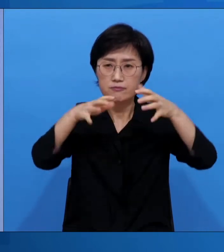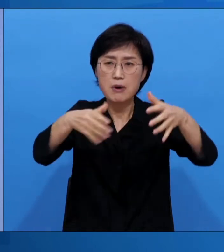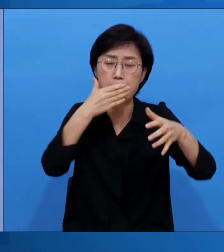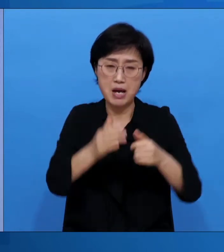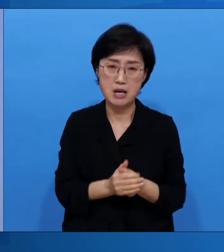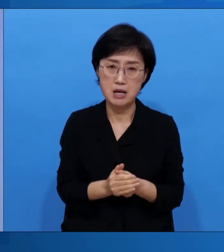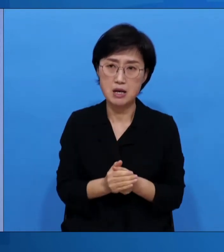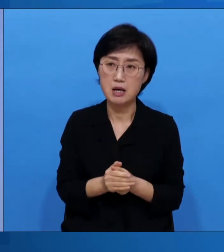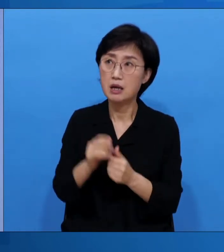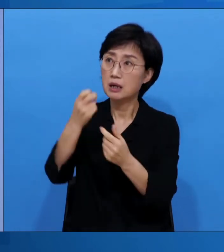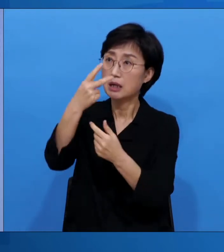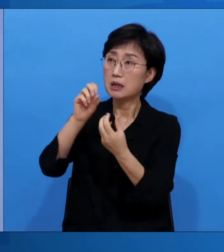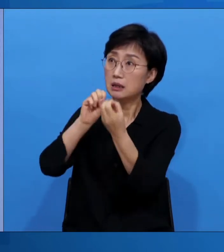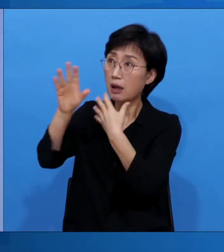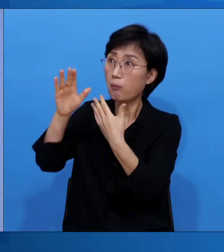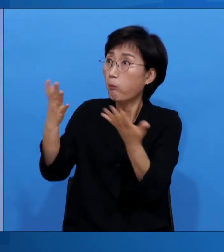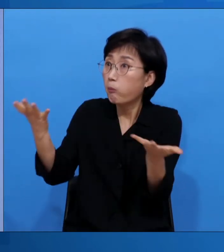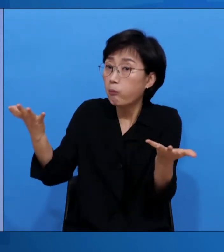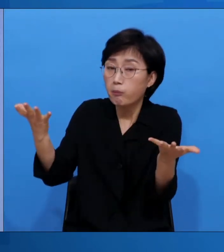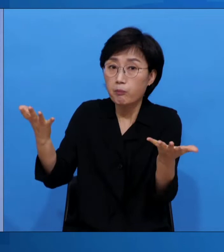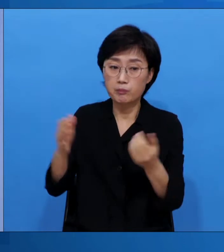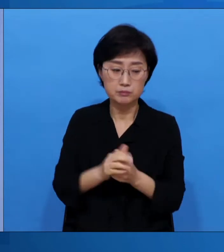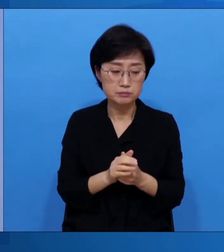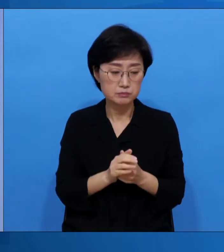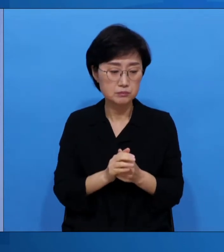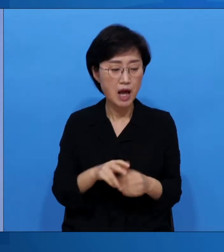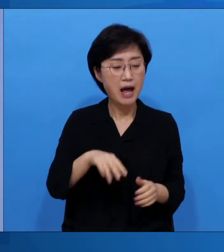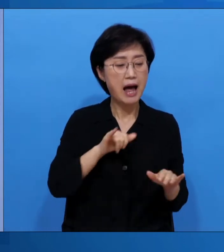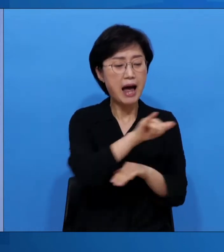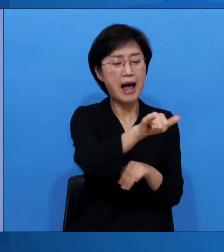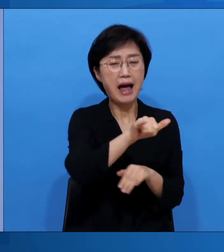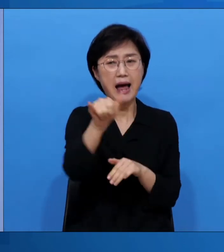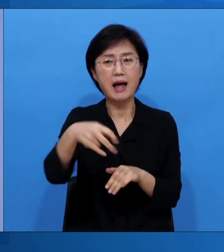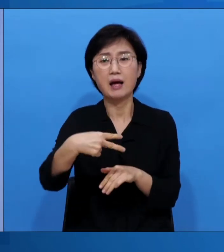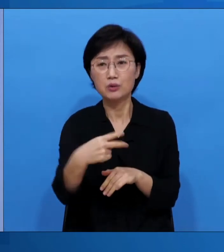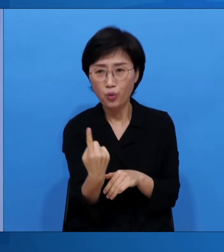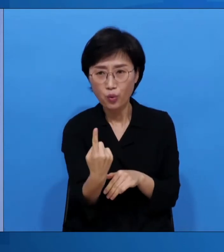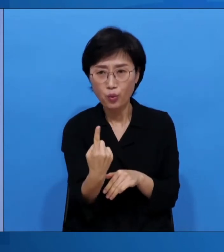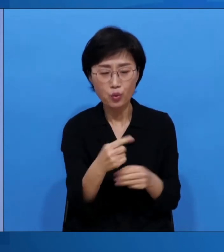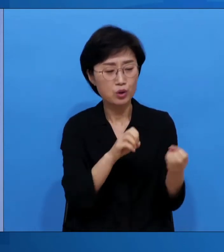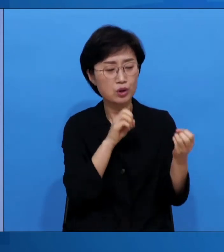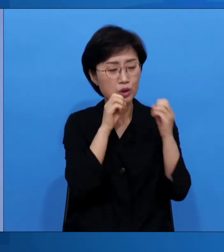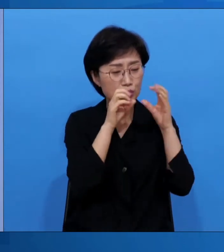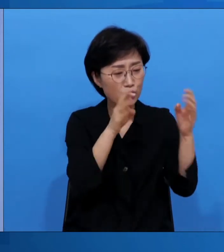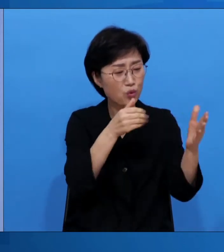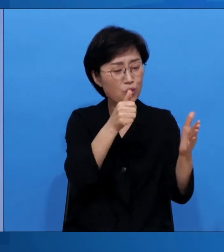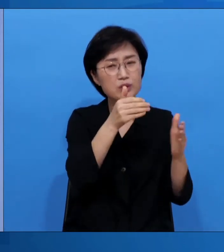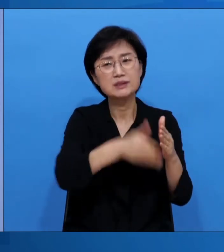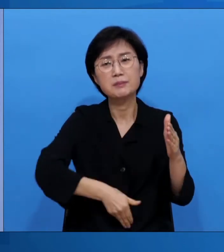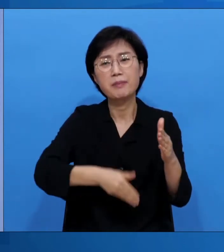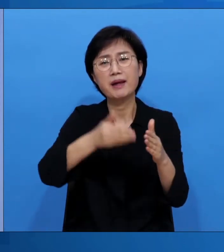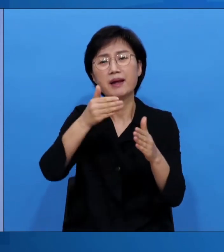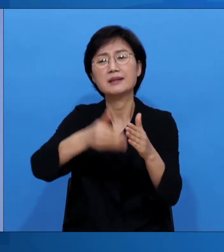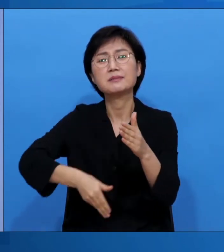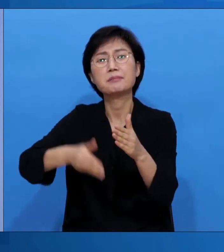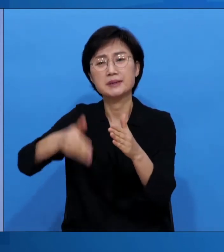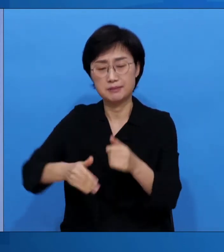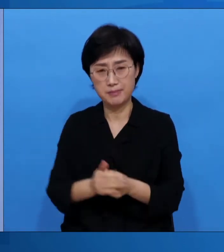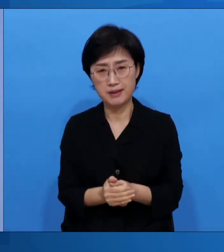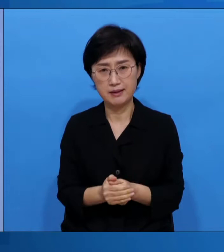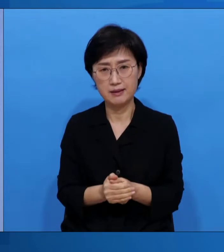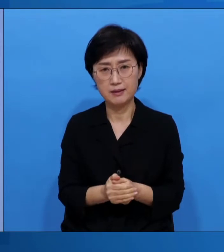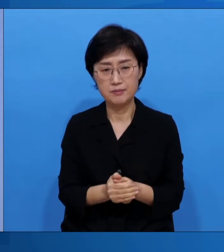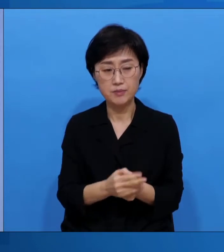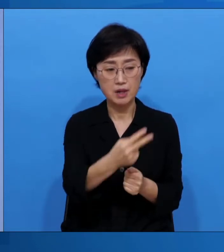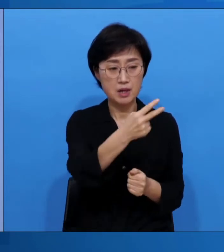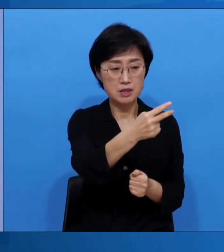돌아다녀도 전도 안 됩니다. However, those who do not know this, no matter how much you go to these places, works will not 237 arise. 나라 영적 세계를 움직이는